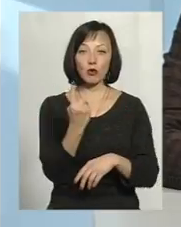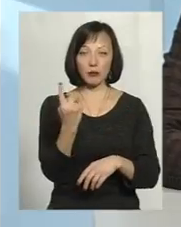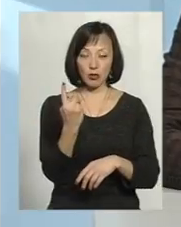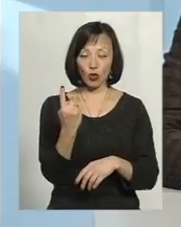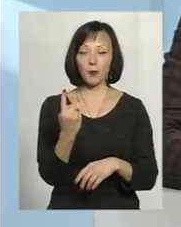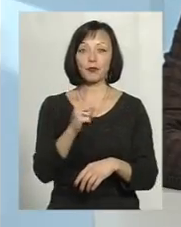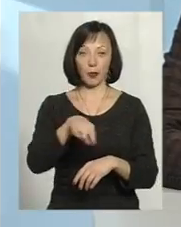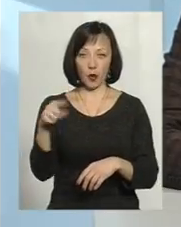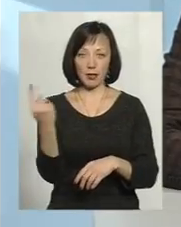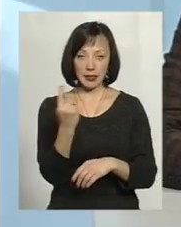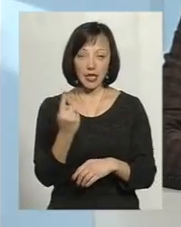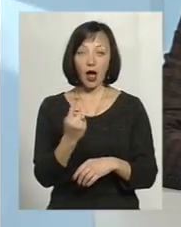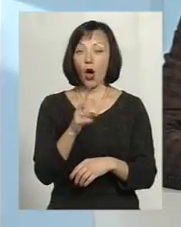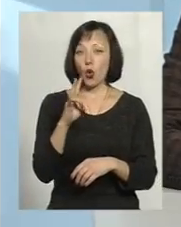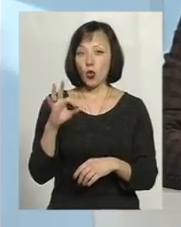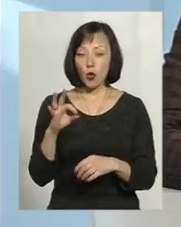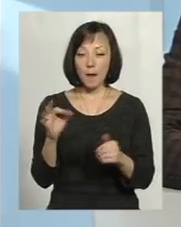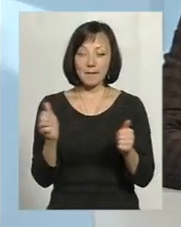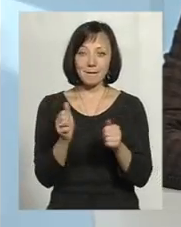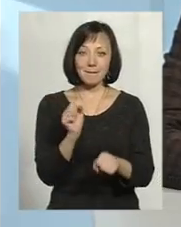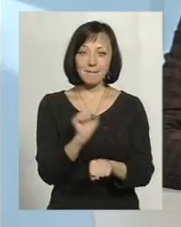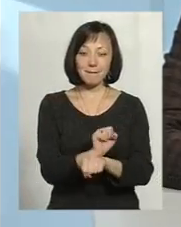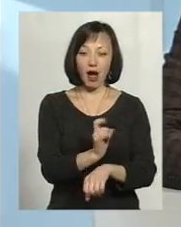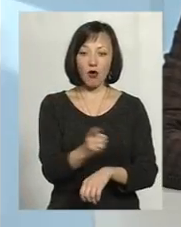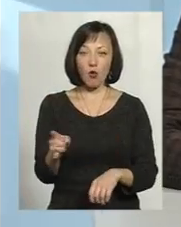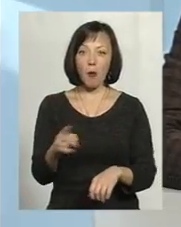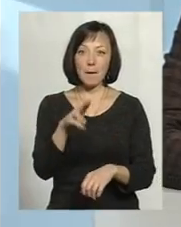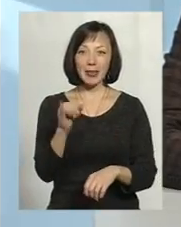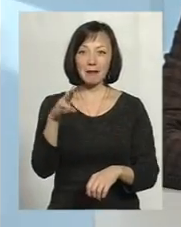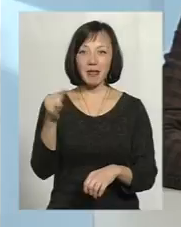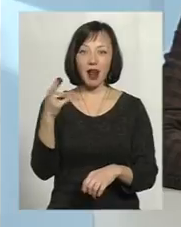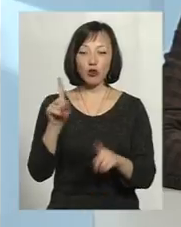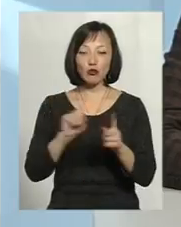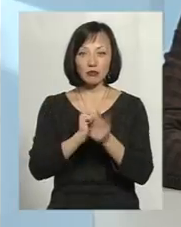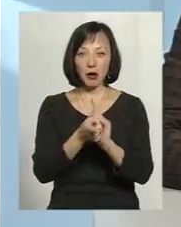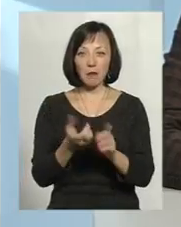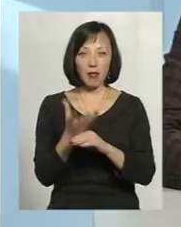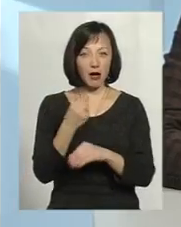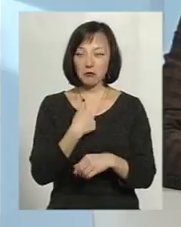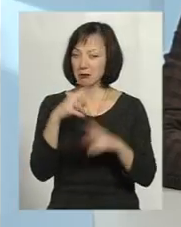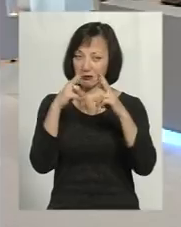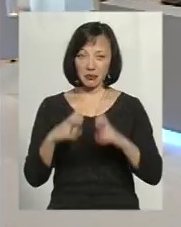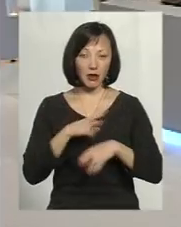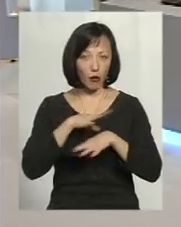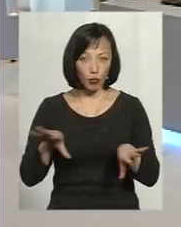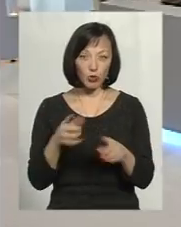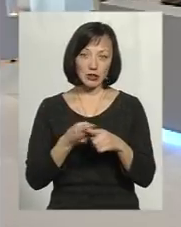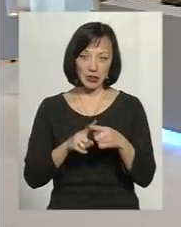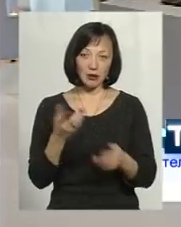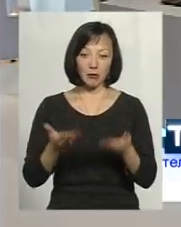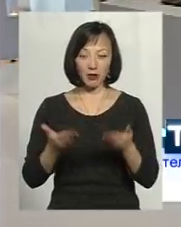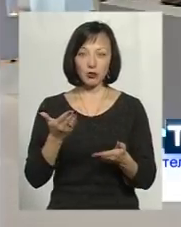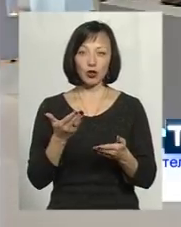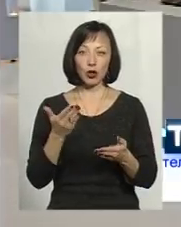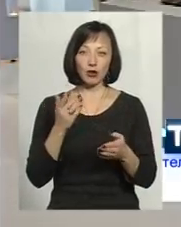Ну, безпосередньо парковку по Проскурівському підпілля, аби вона була платна, ми не розглядали насправді, то десь, напевно, все-таки